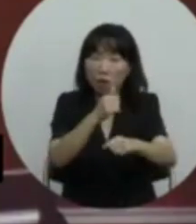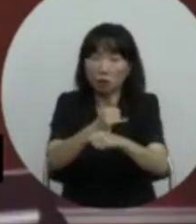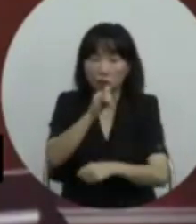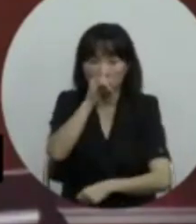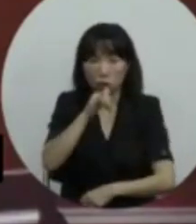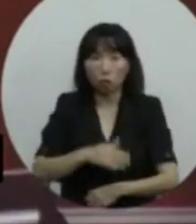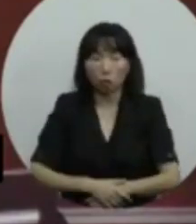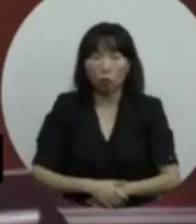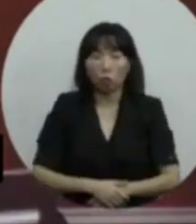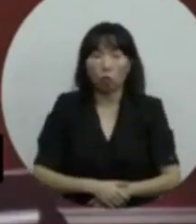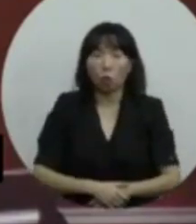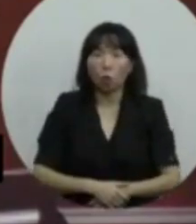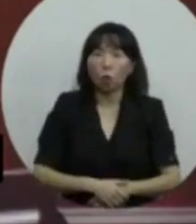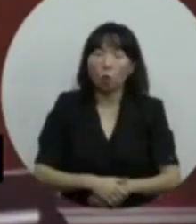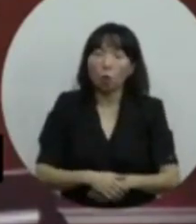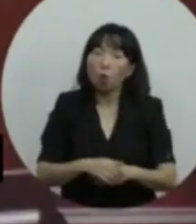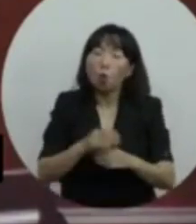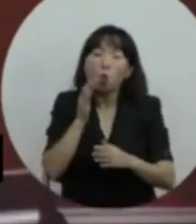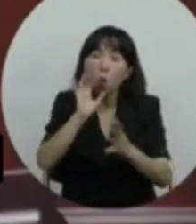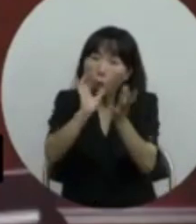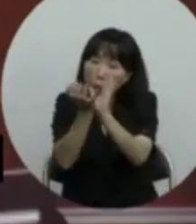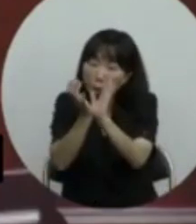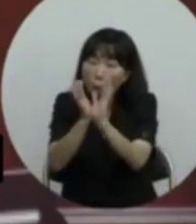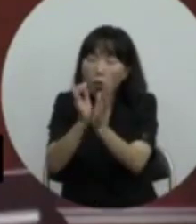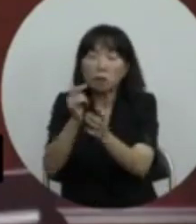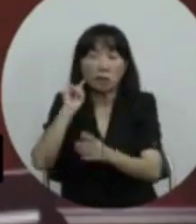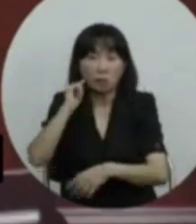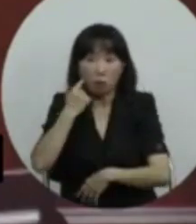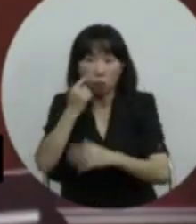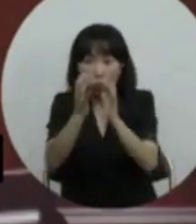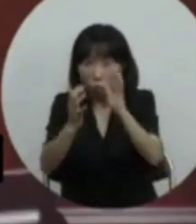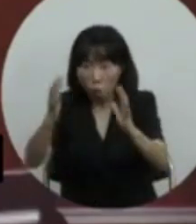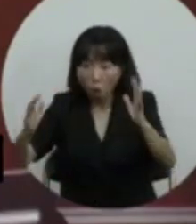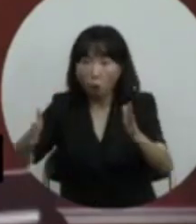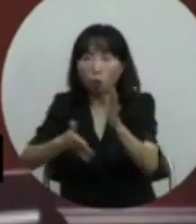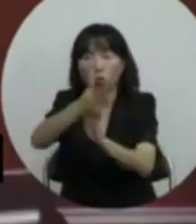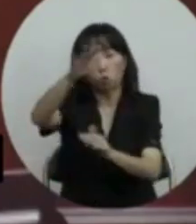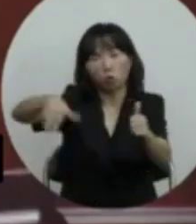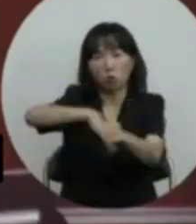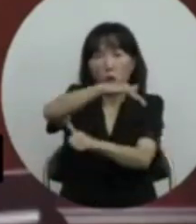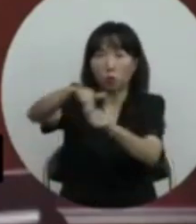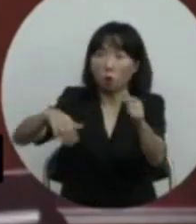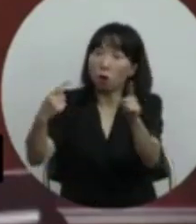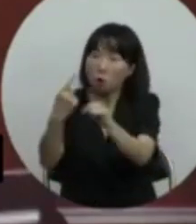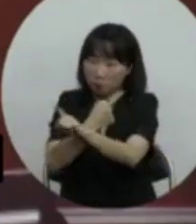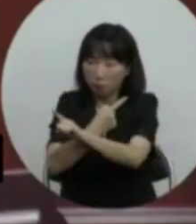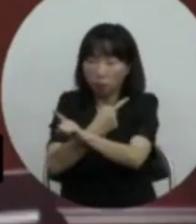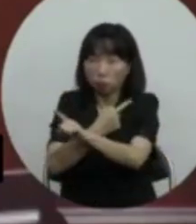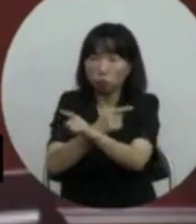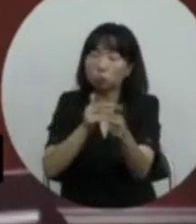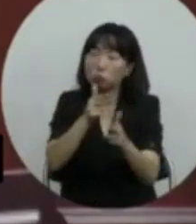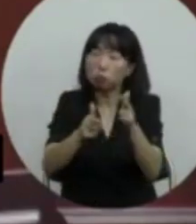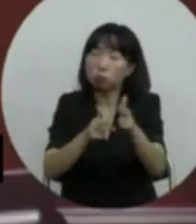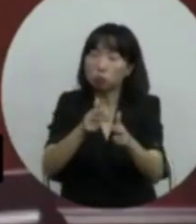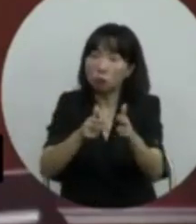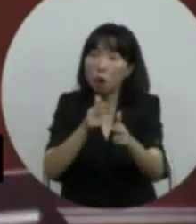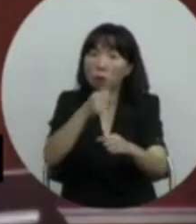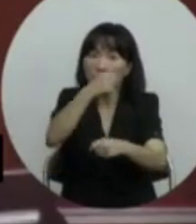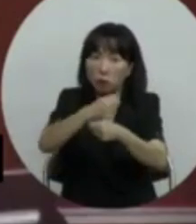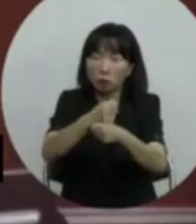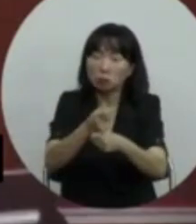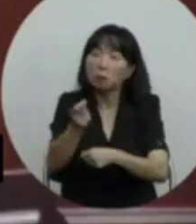하나는 나대지 등에 식물 매트와 꽃을 심어 도시경관을 개선하는 사업을 진행하여 작은 공간의